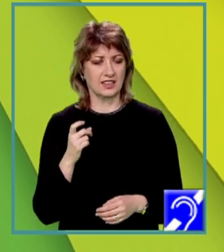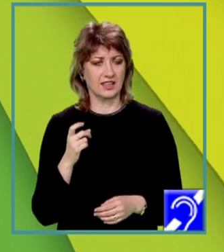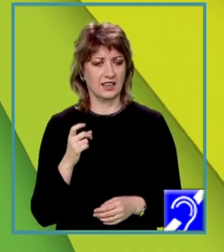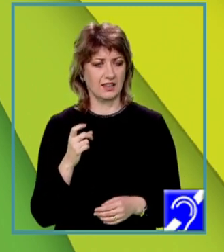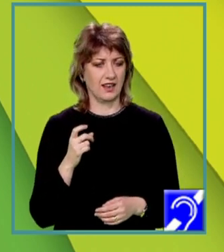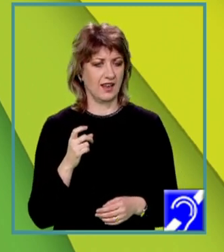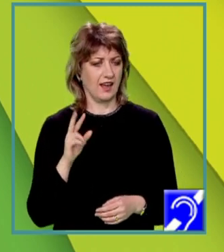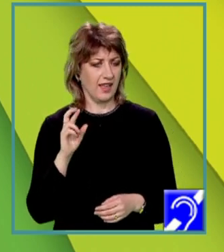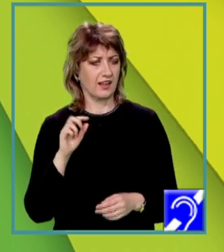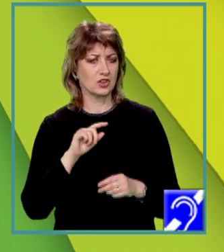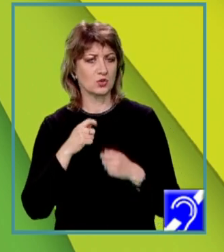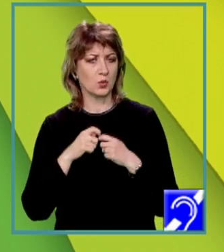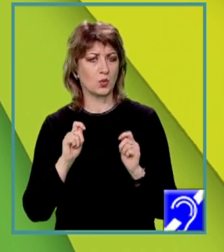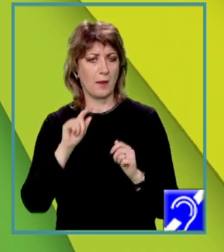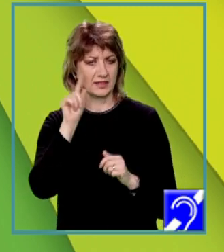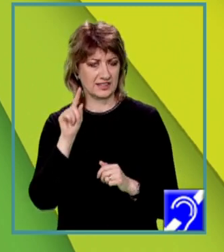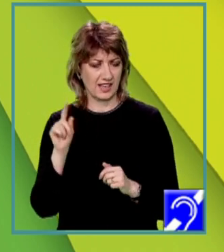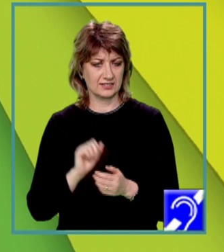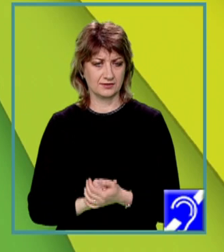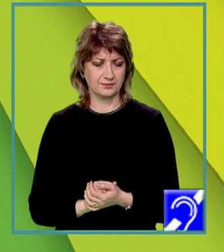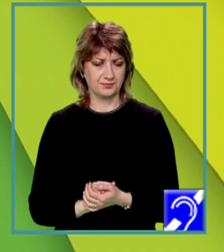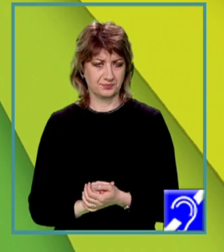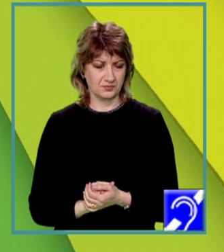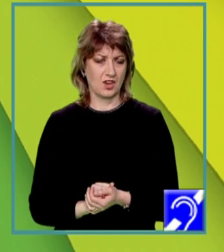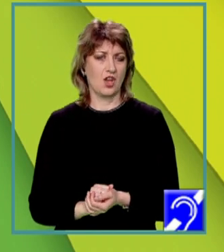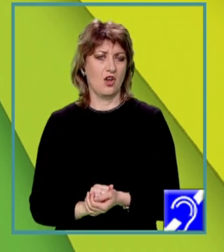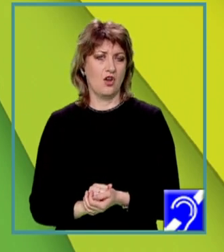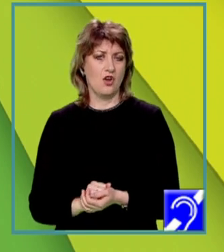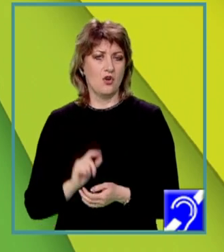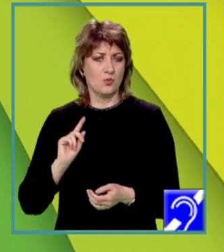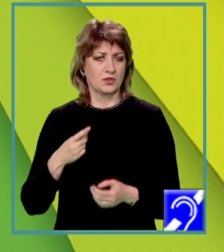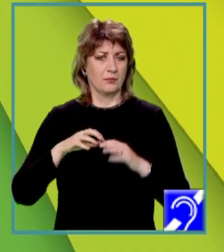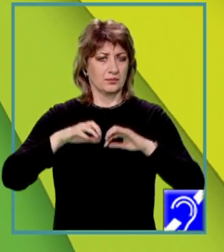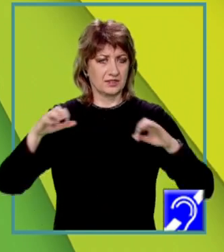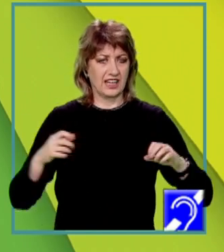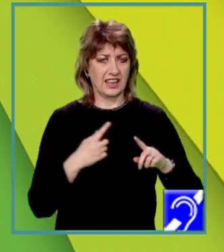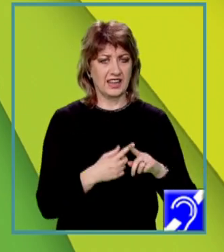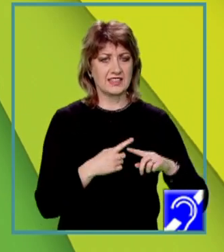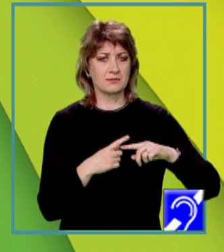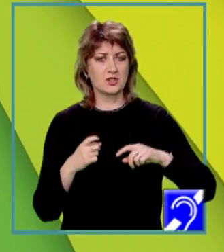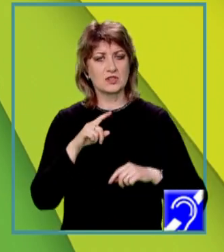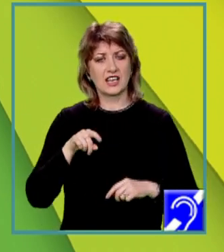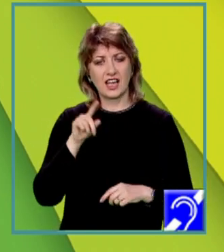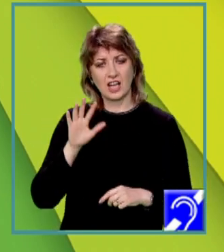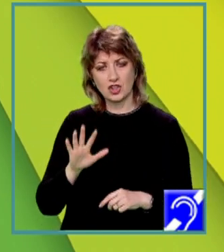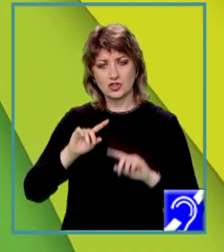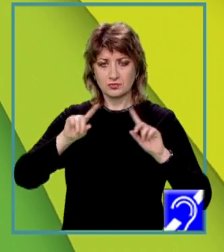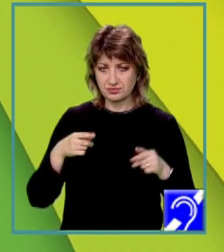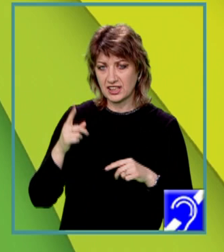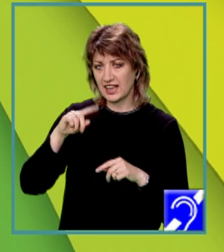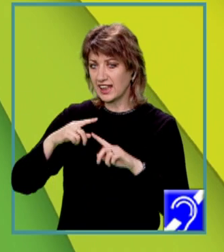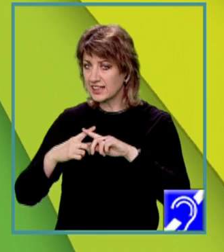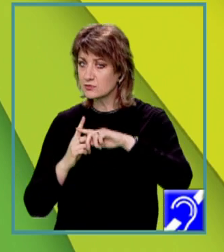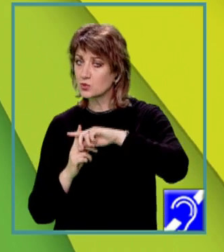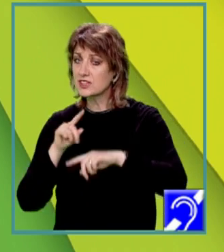și atunci mai departe putem sa mergem cu descompunerea x plus radical din 5 pe lângă x minus radical